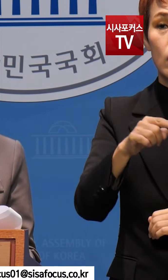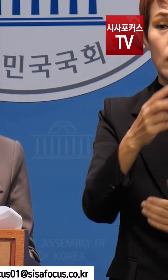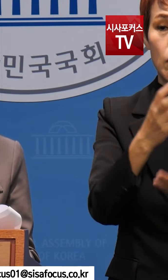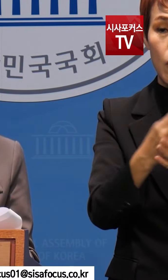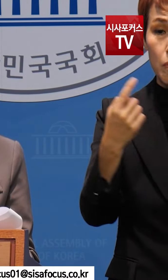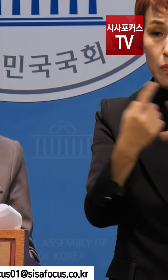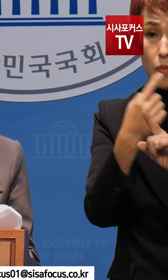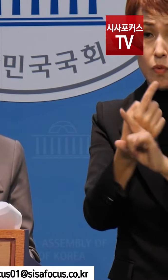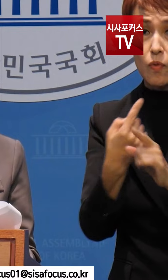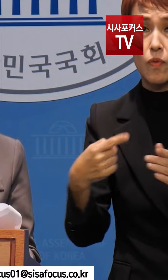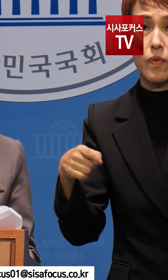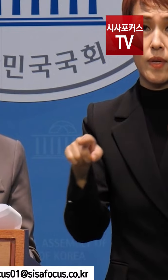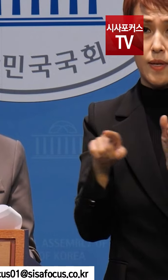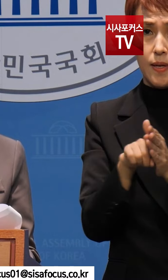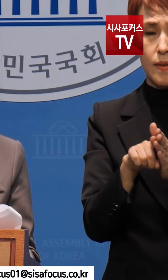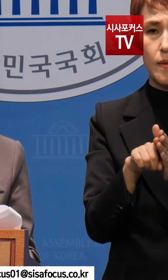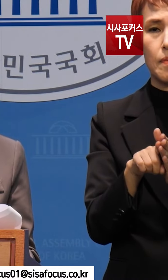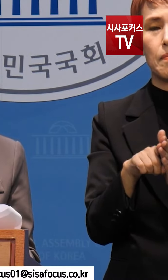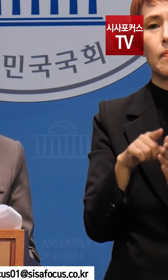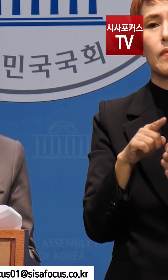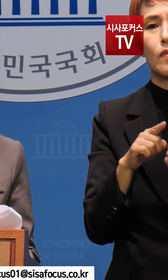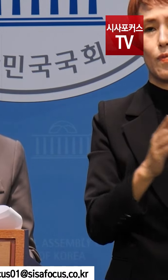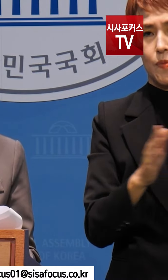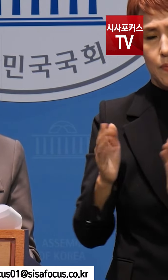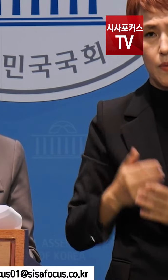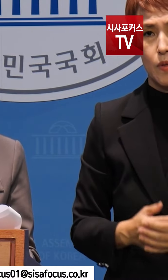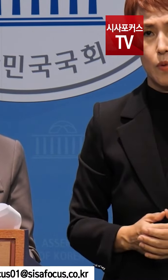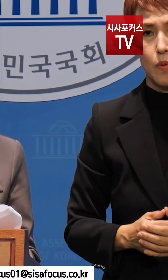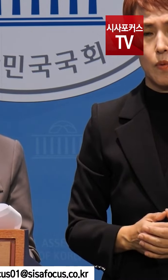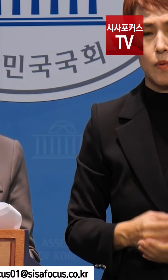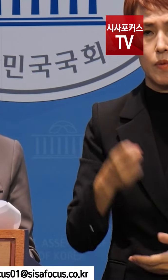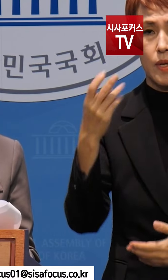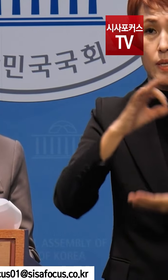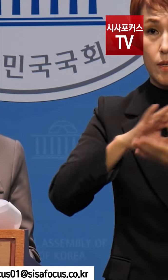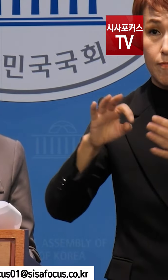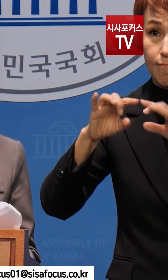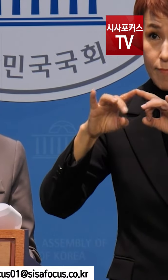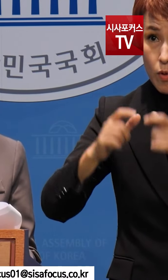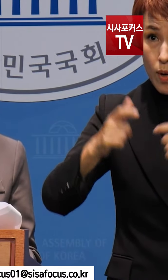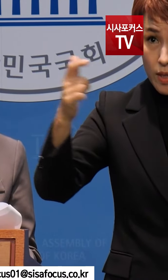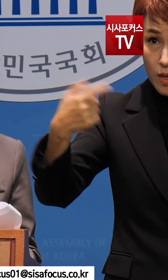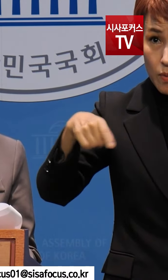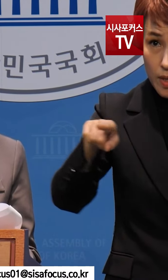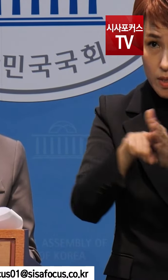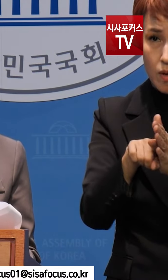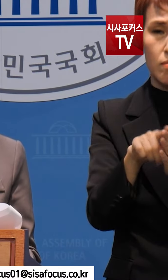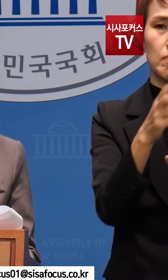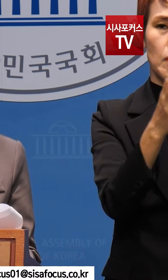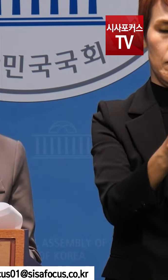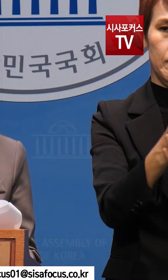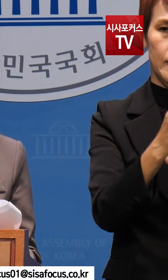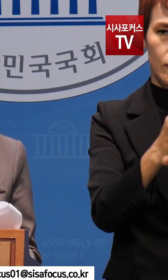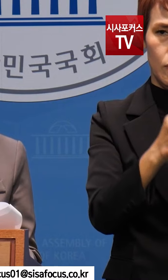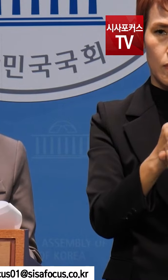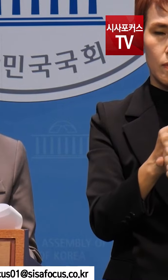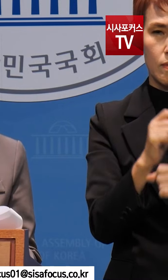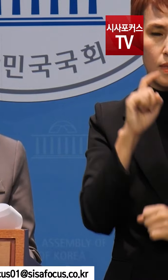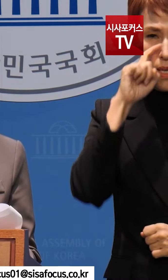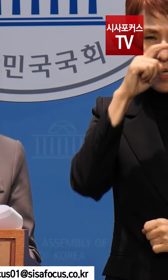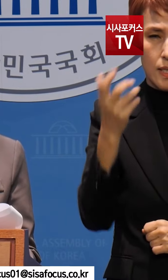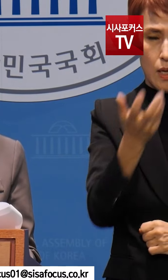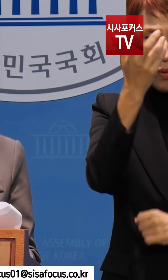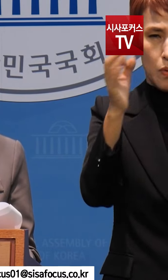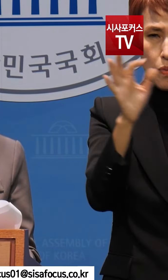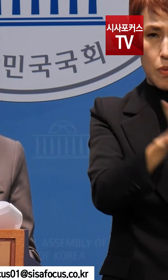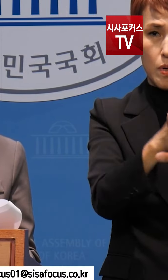개선 방안을 만들고 재생 에너지 확대를 위해 필요한 보금 목표를 법제화하고 탄소 중립 기본법 헌법 헌법